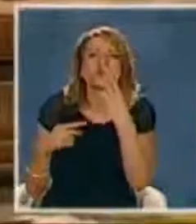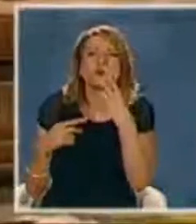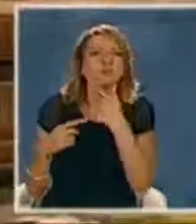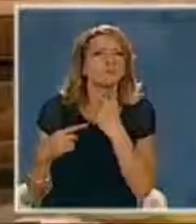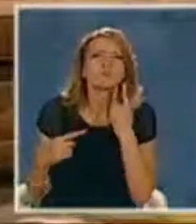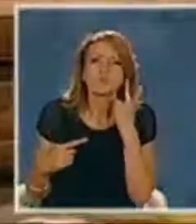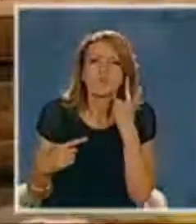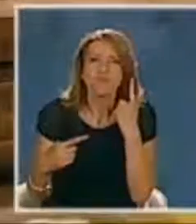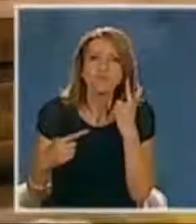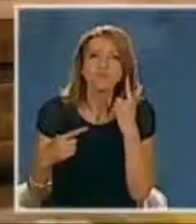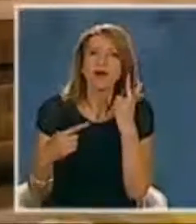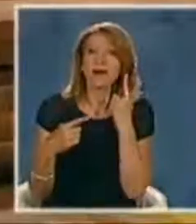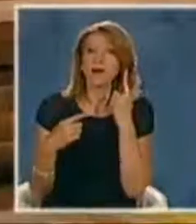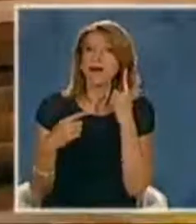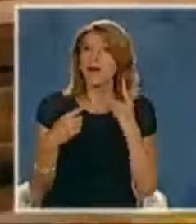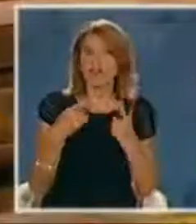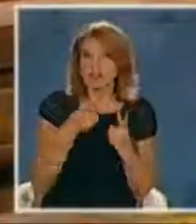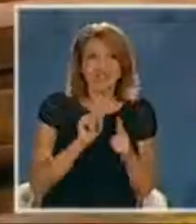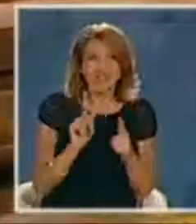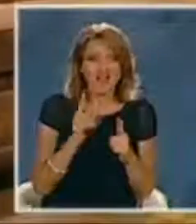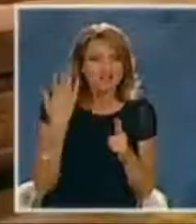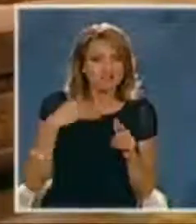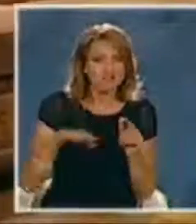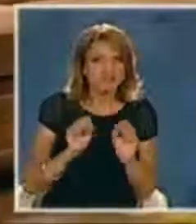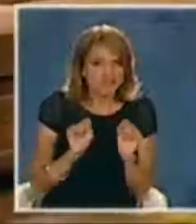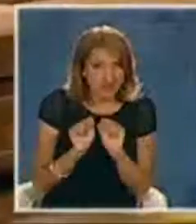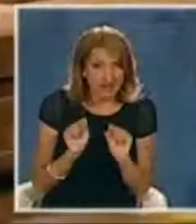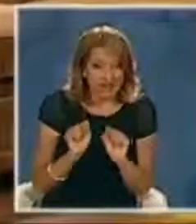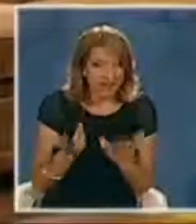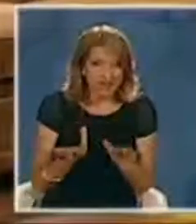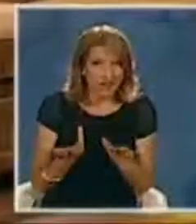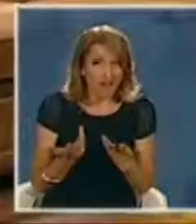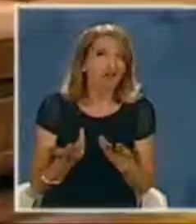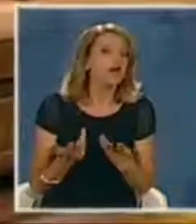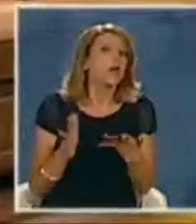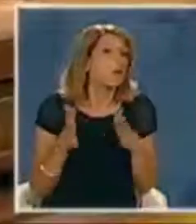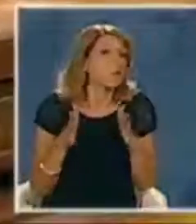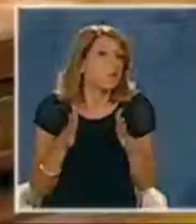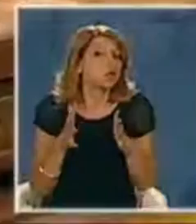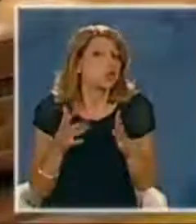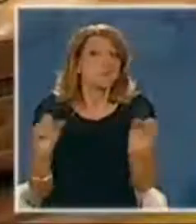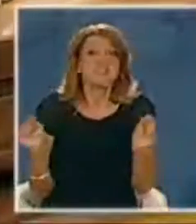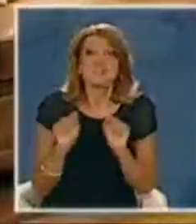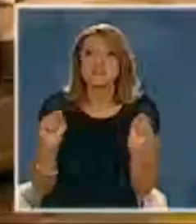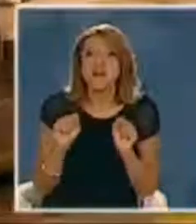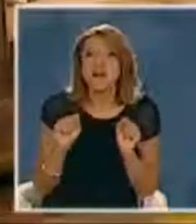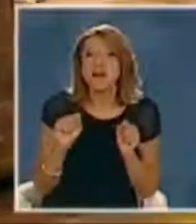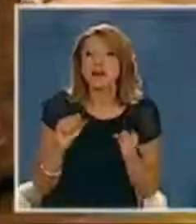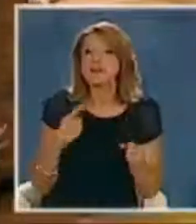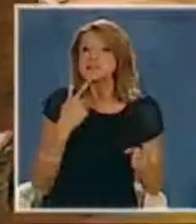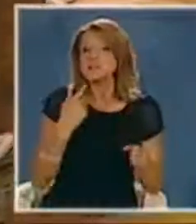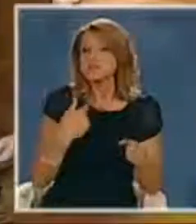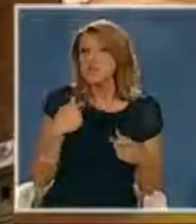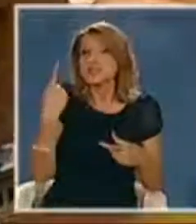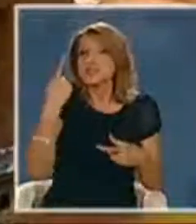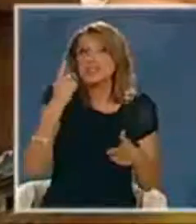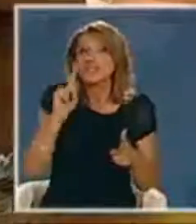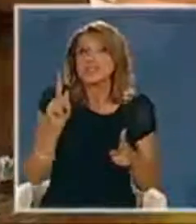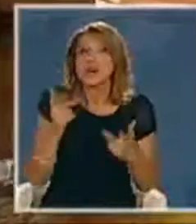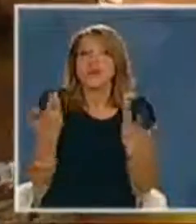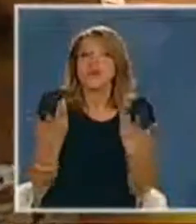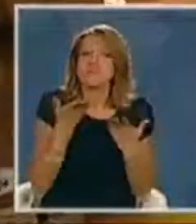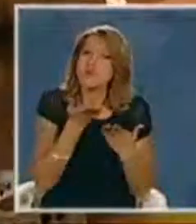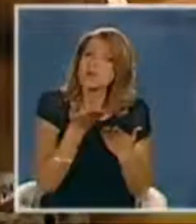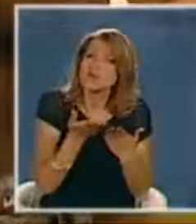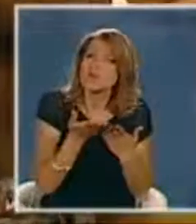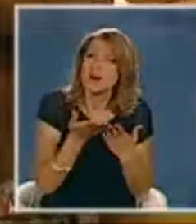и За те беше страх. Ами, може би ми било страх, да, защото все пак не знаеш какво е това. Нали, не осъзнаваш